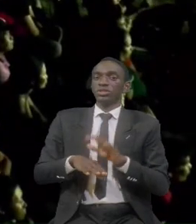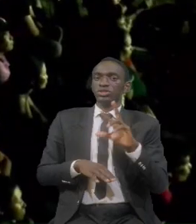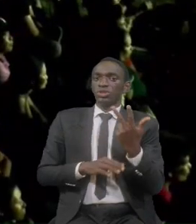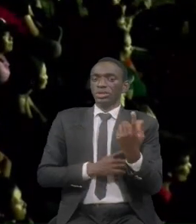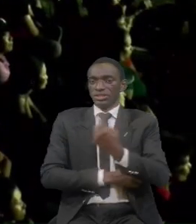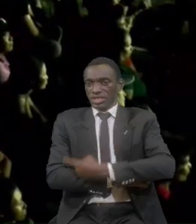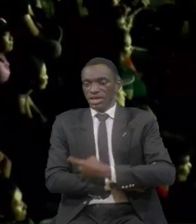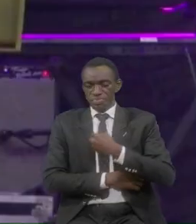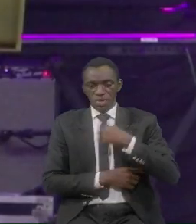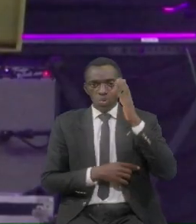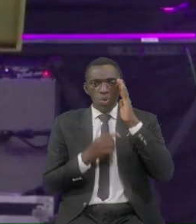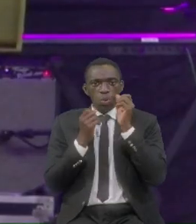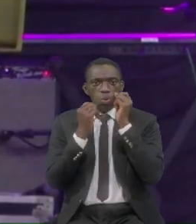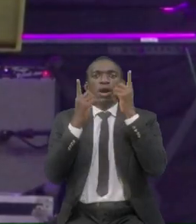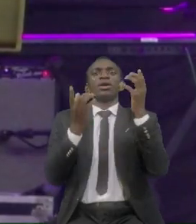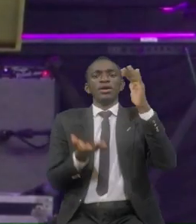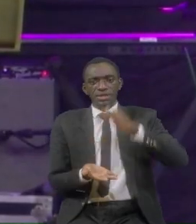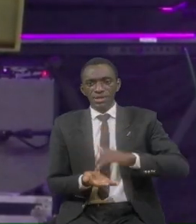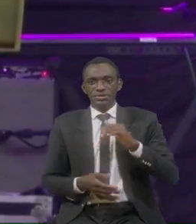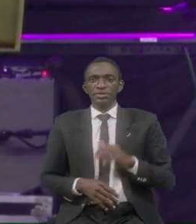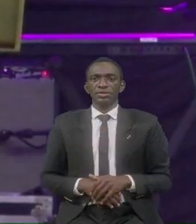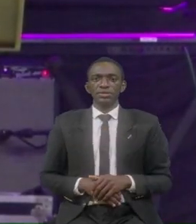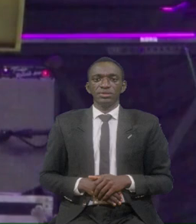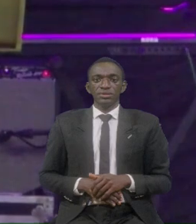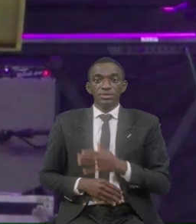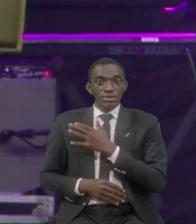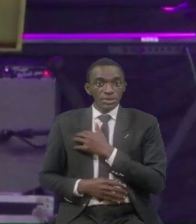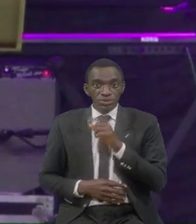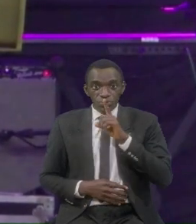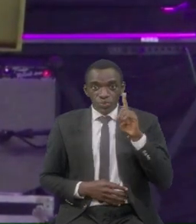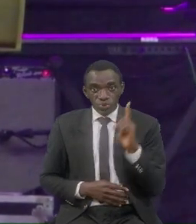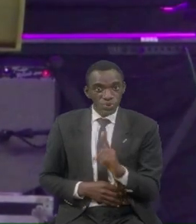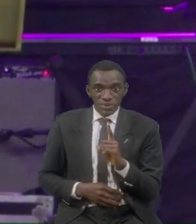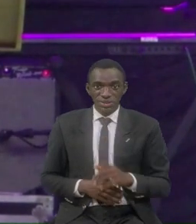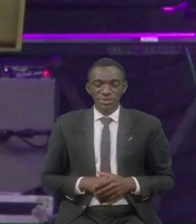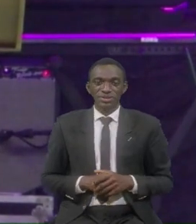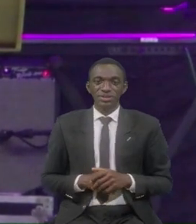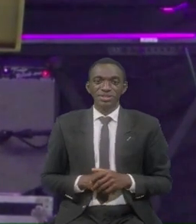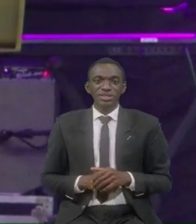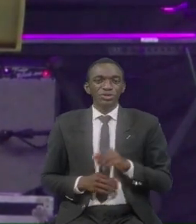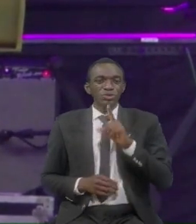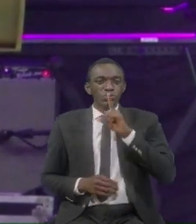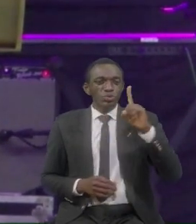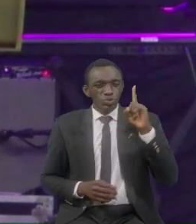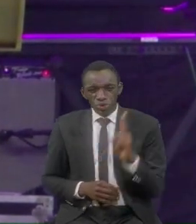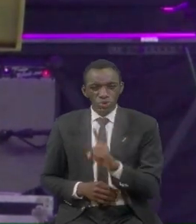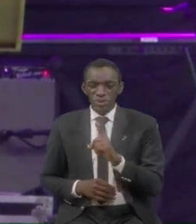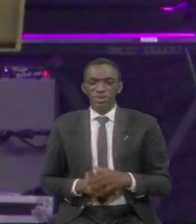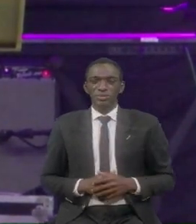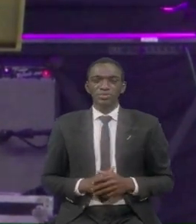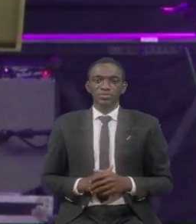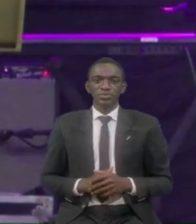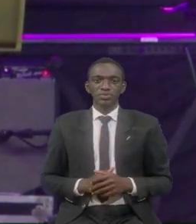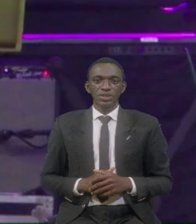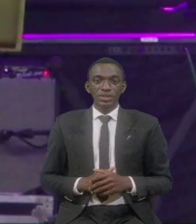ikatulo nga adlaw mo bangon ko pag-usab. And truly, og tinuod kayo. Certainly, tinuod yun. As he